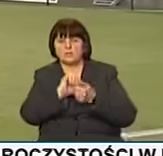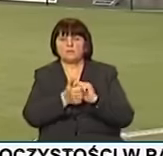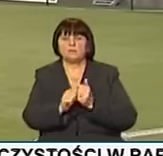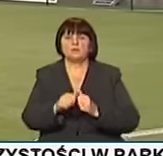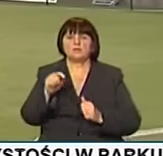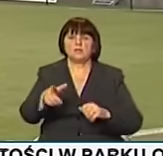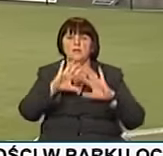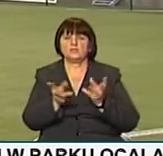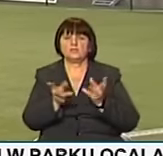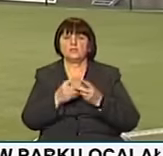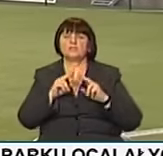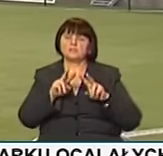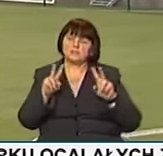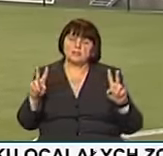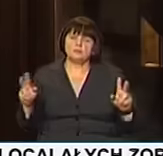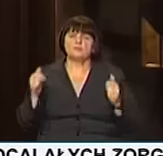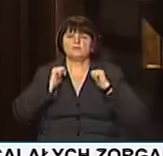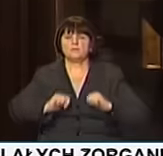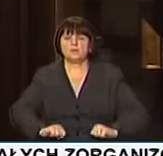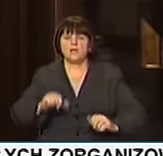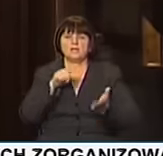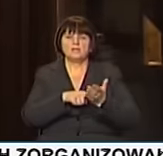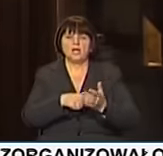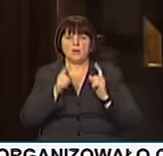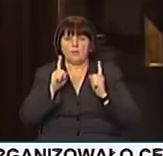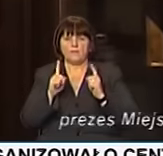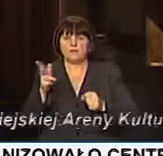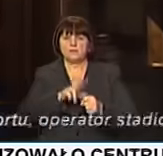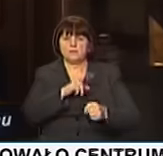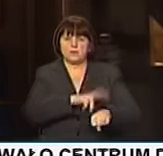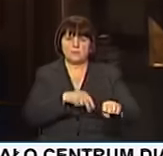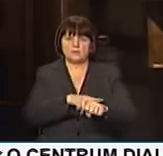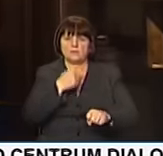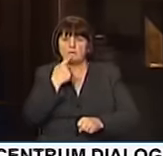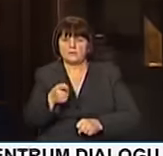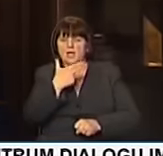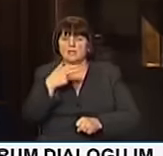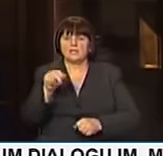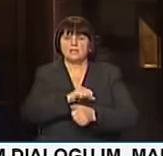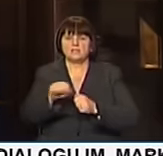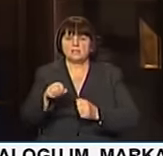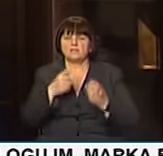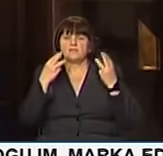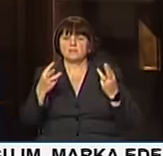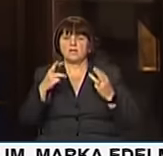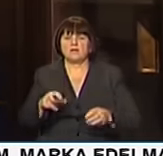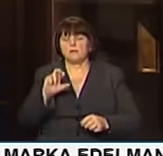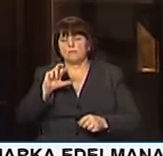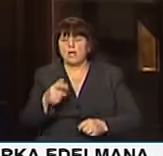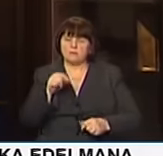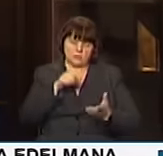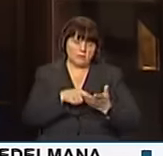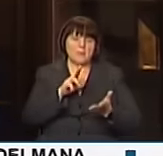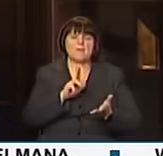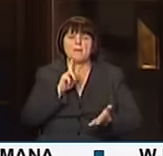stadionu wszystkich kibiców uspokaja te uwagi które policja zgłosiły to nie jest nic szczególnego Czego nie można zrobić Zresztą część